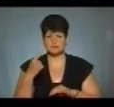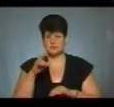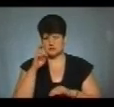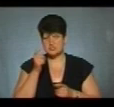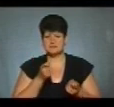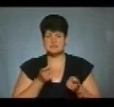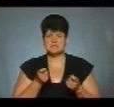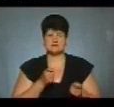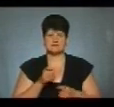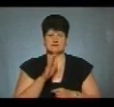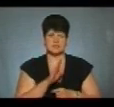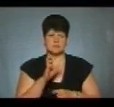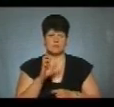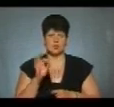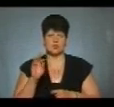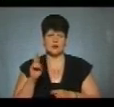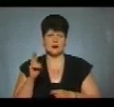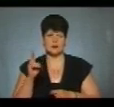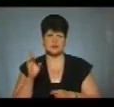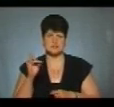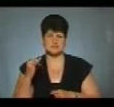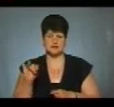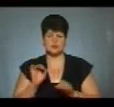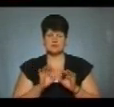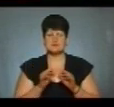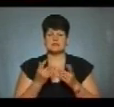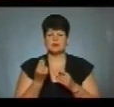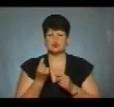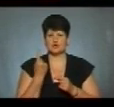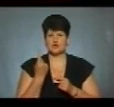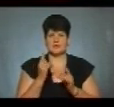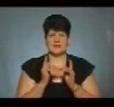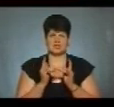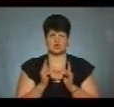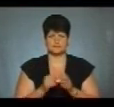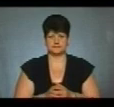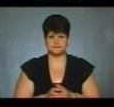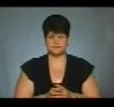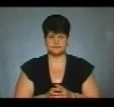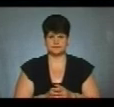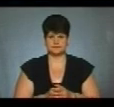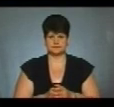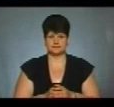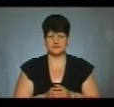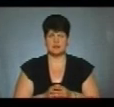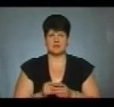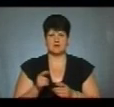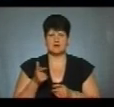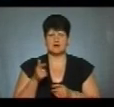обласної державної адміністрації Вадим Боярський розповів, скільки коштує одне функціональне ліжко. Гарантований пансіонат